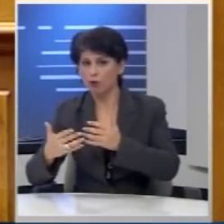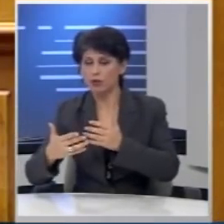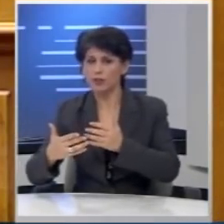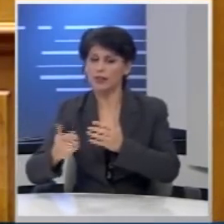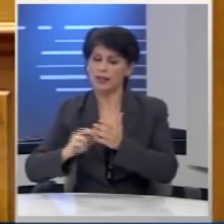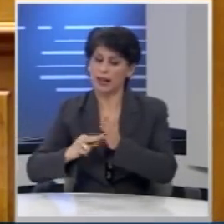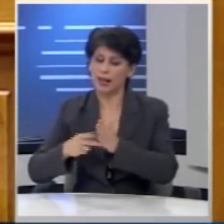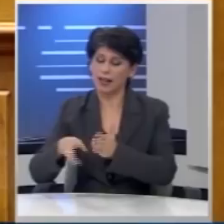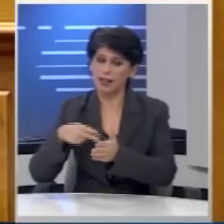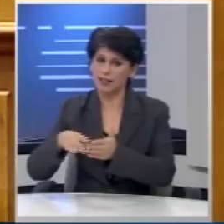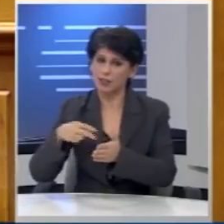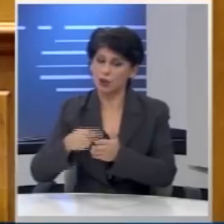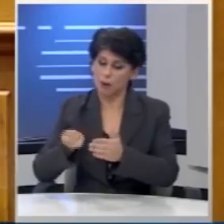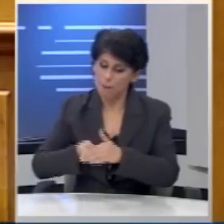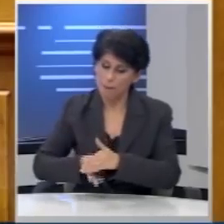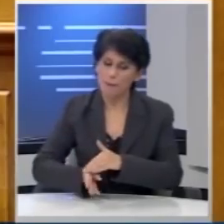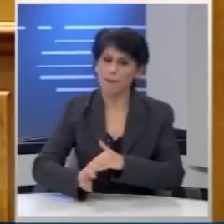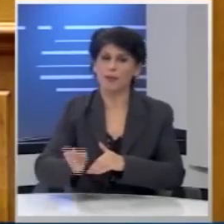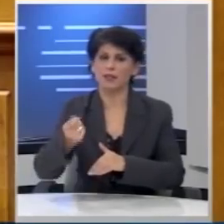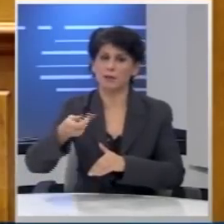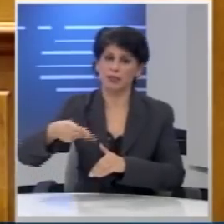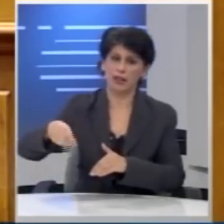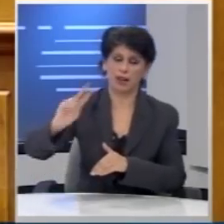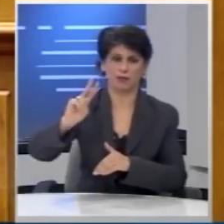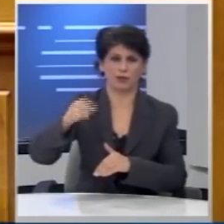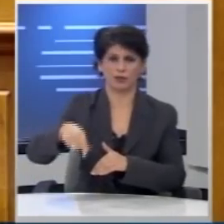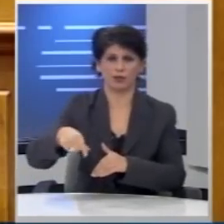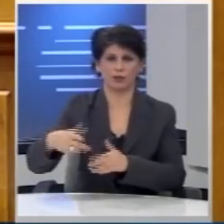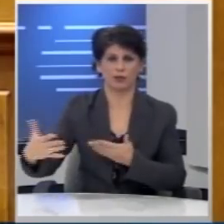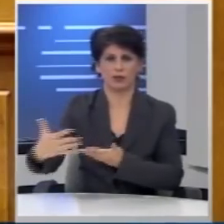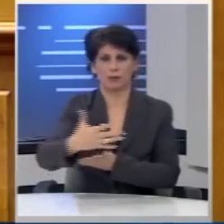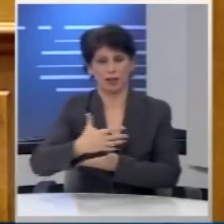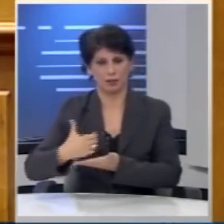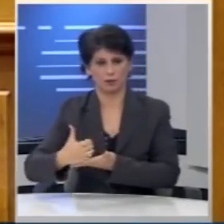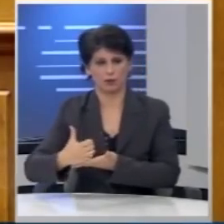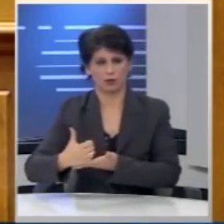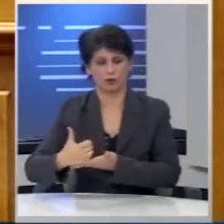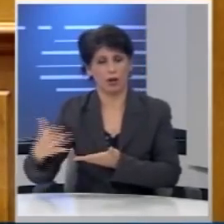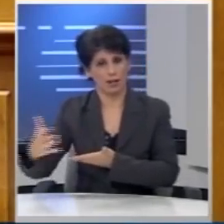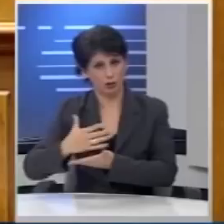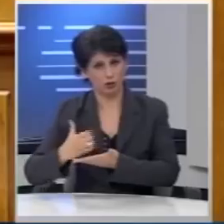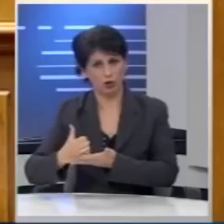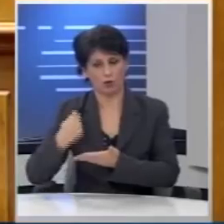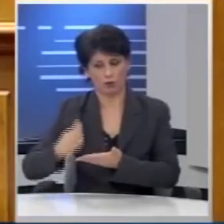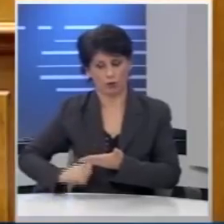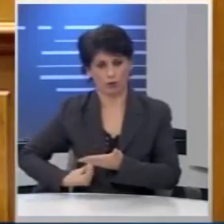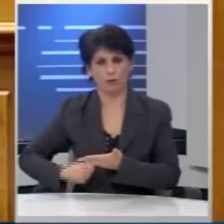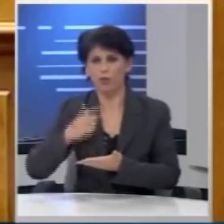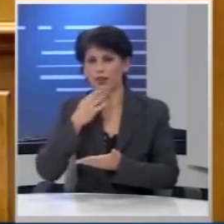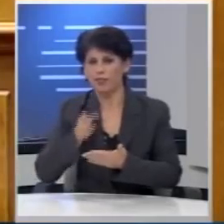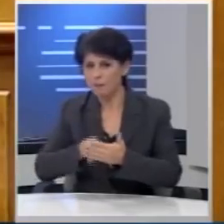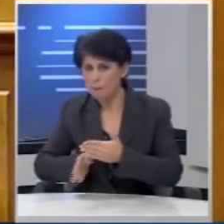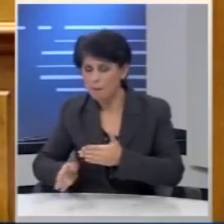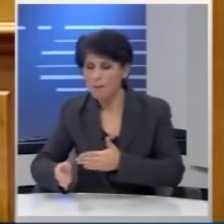να εξοικονομήσετε μέσα από την αύξηση της εισπραξιμότητας των εσόδων των Δήμων,